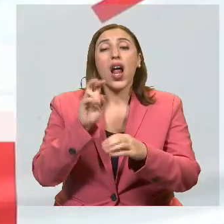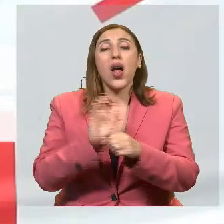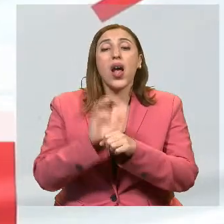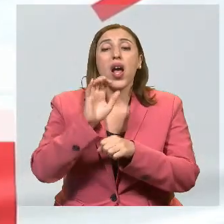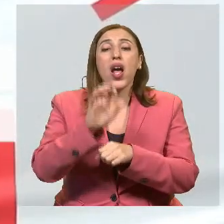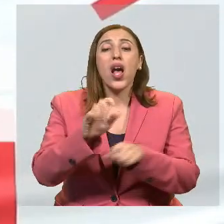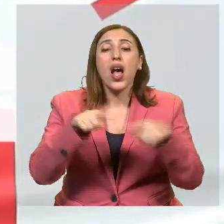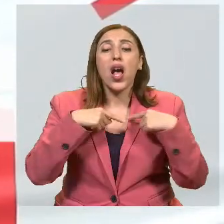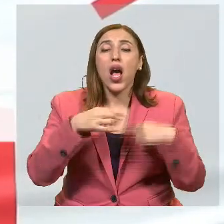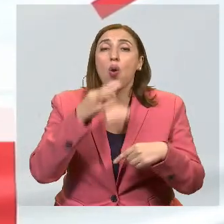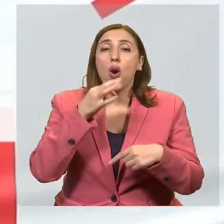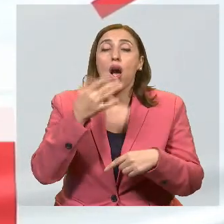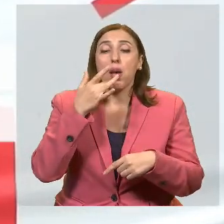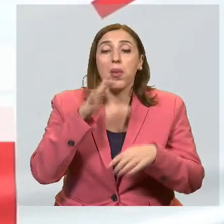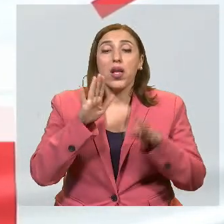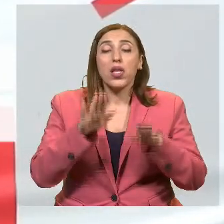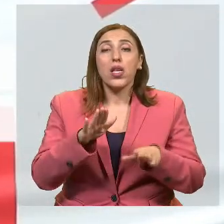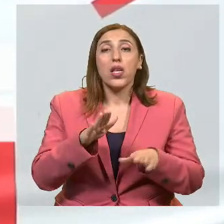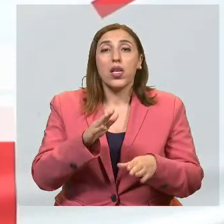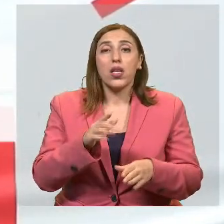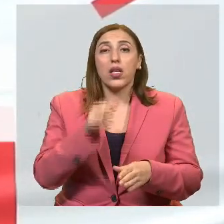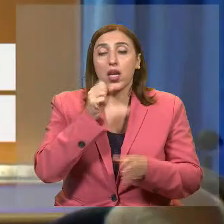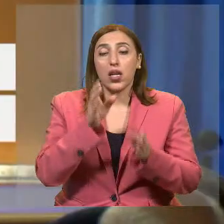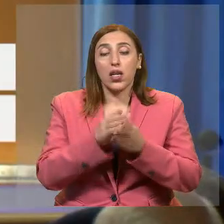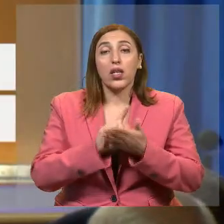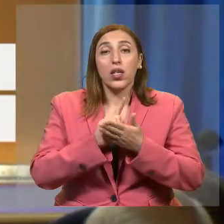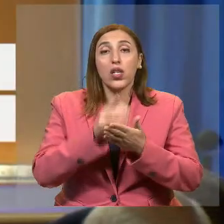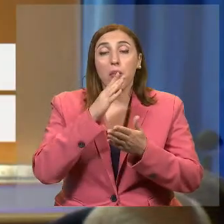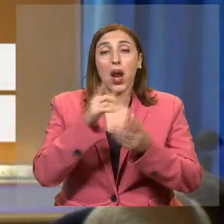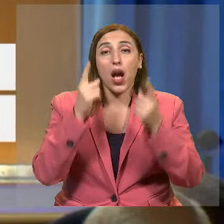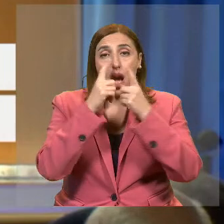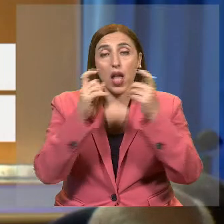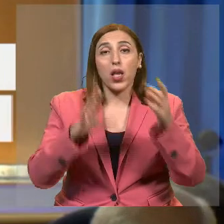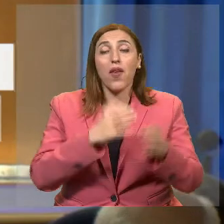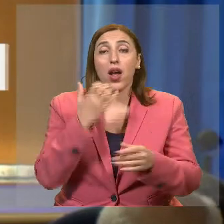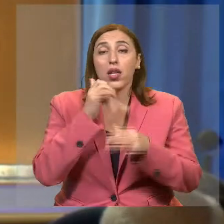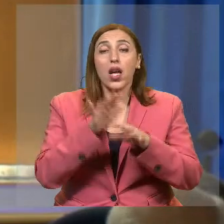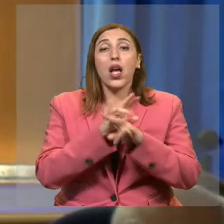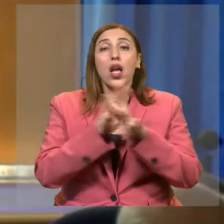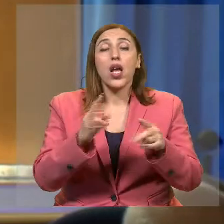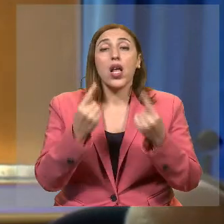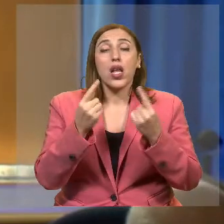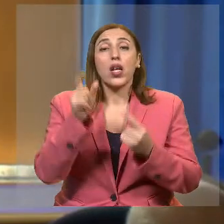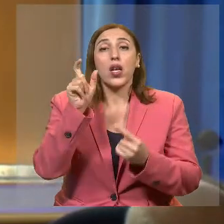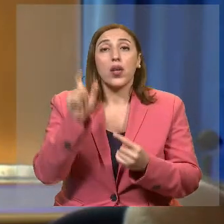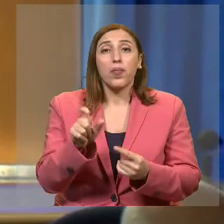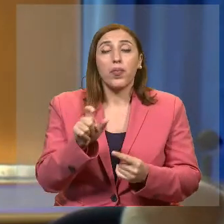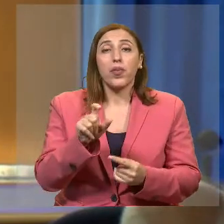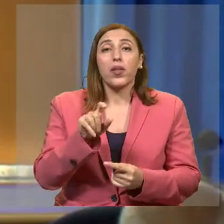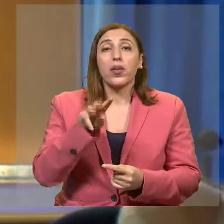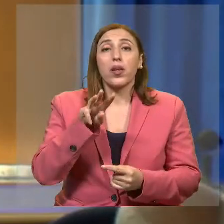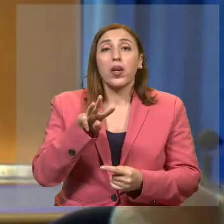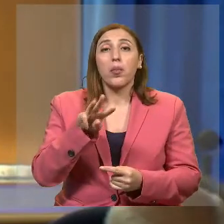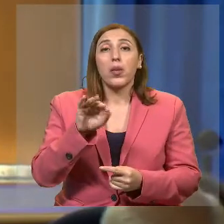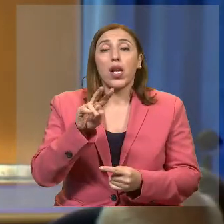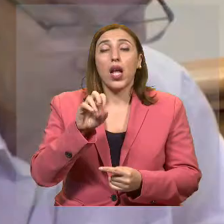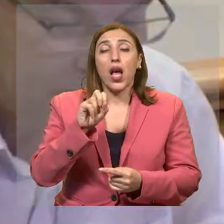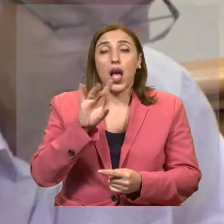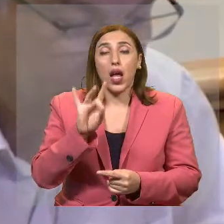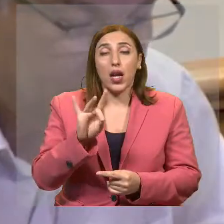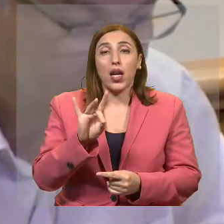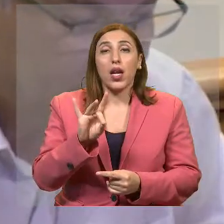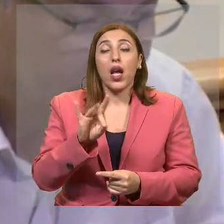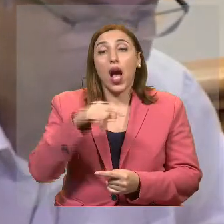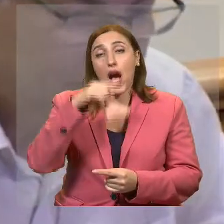մուտք գործելը Վաշինգտոնում կայացած չեպազրույցի ժամանակ հայտարում էր Պետդեպարտամենտի պաշտոնական ներկայացուցիչ Մեթյու Միլլերը,